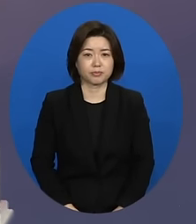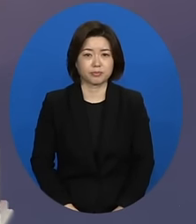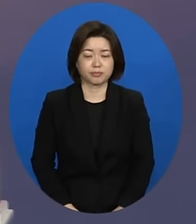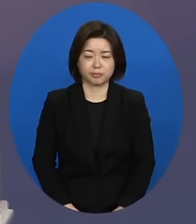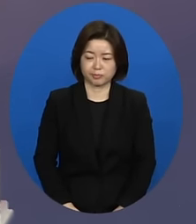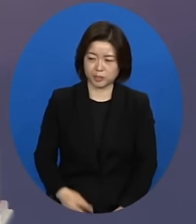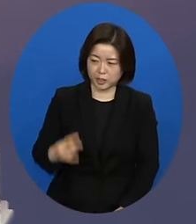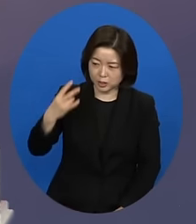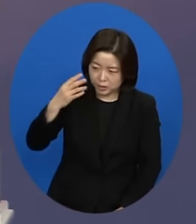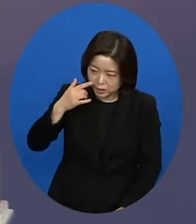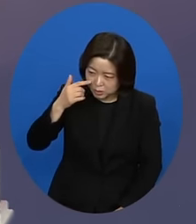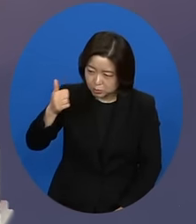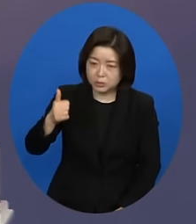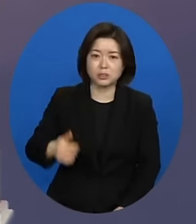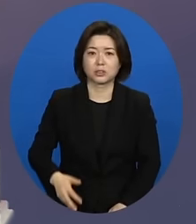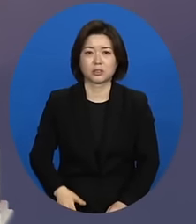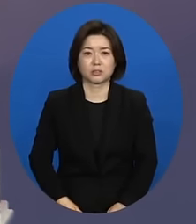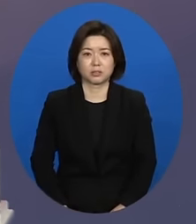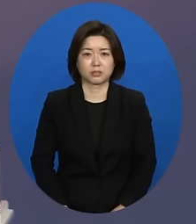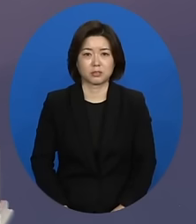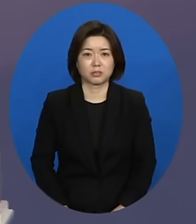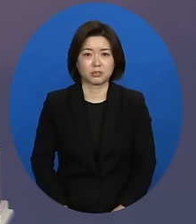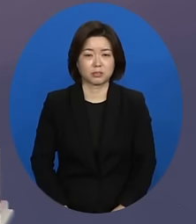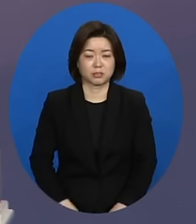예, 아버지. 다 됐다.